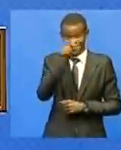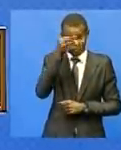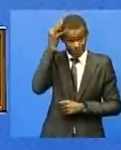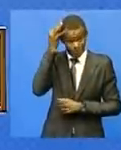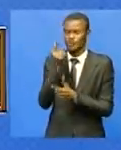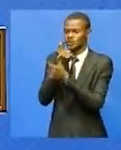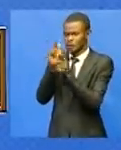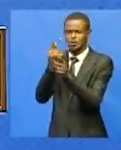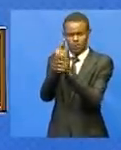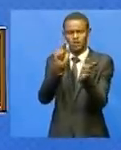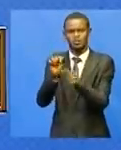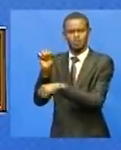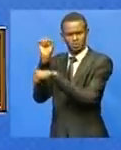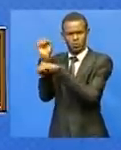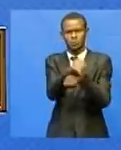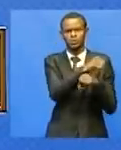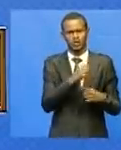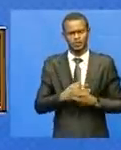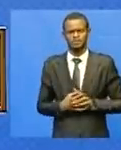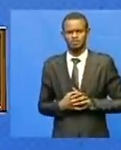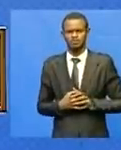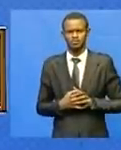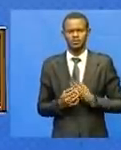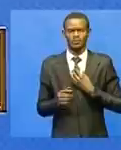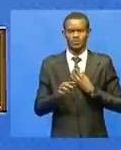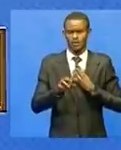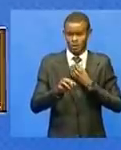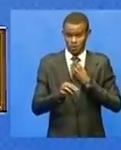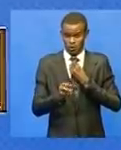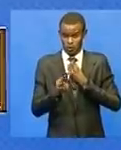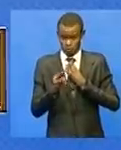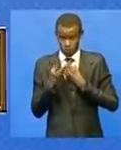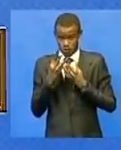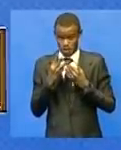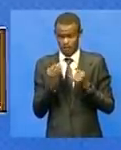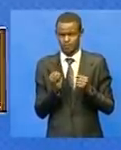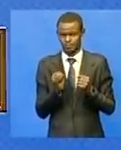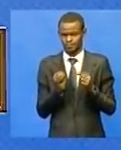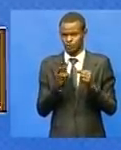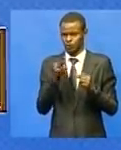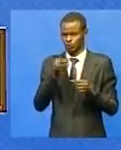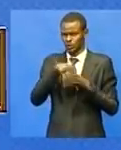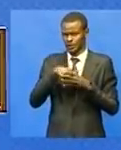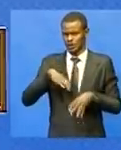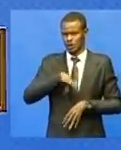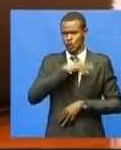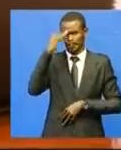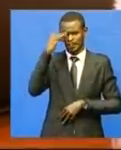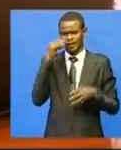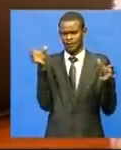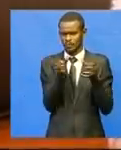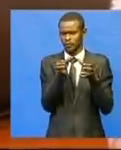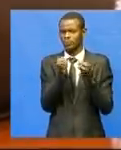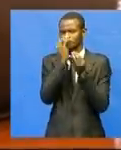récupérés. Le point 3 du point 2 du Conseil des ministres concernant le point d'information a